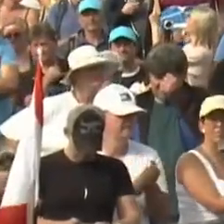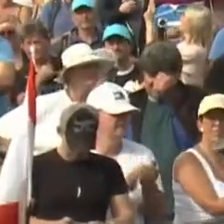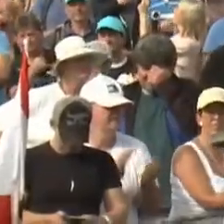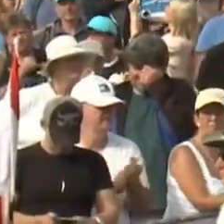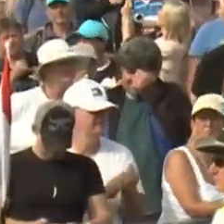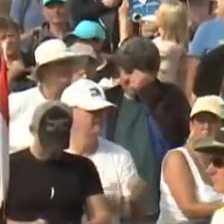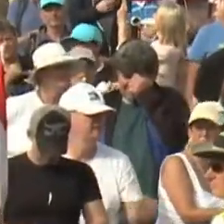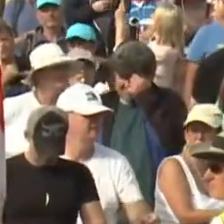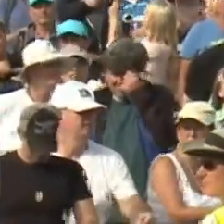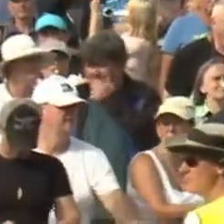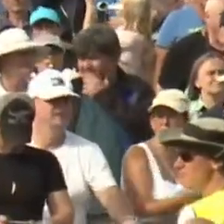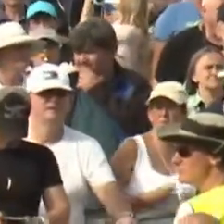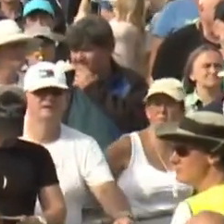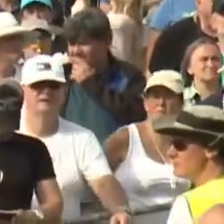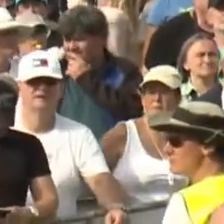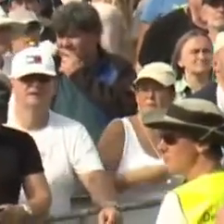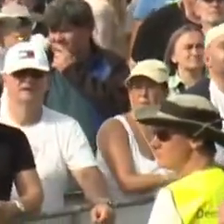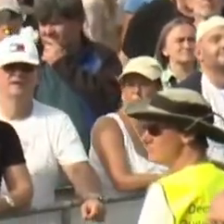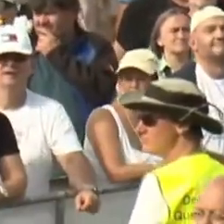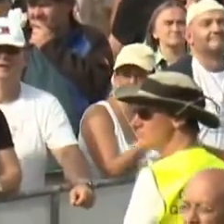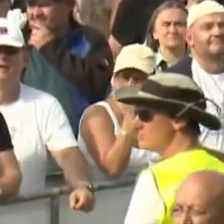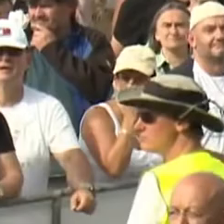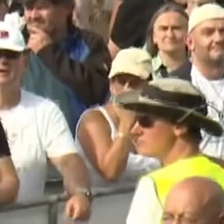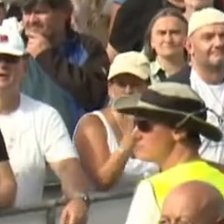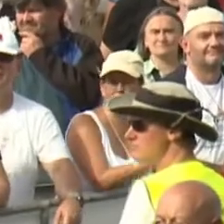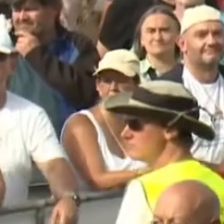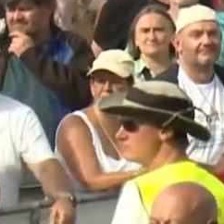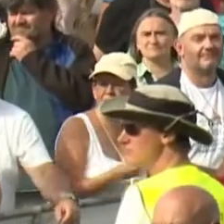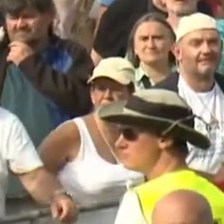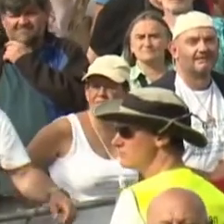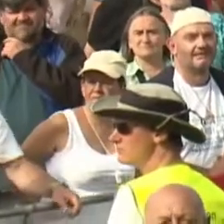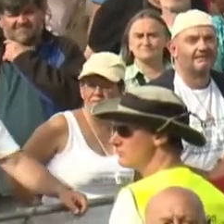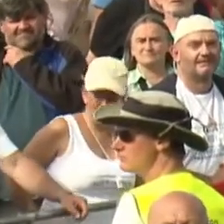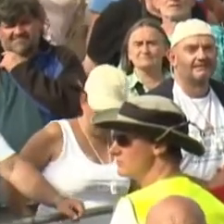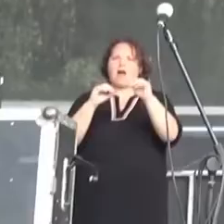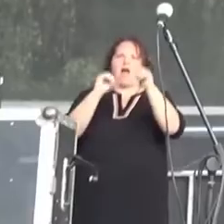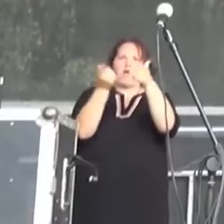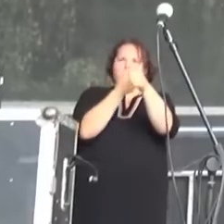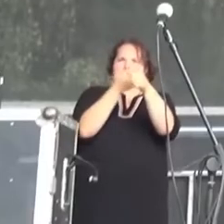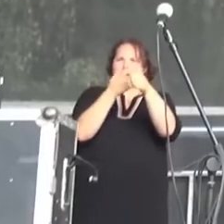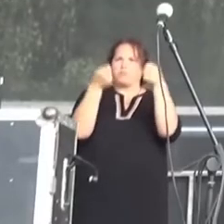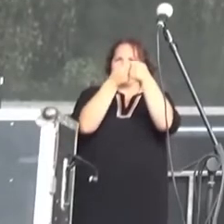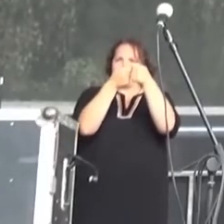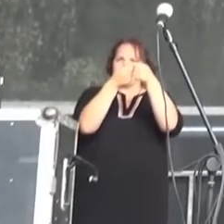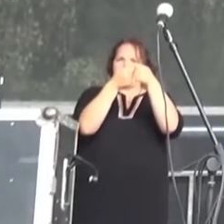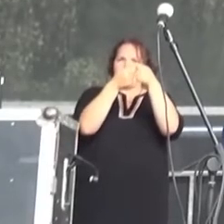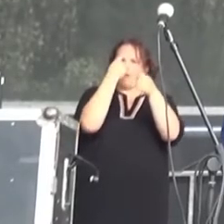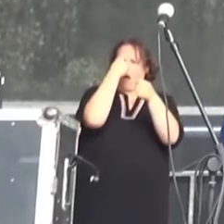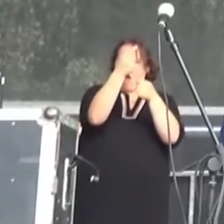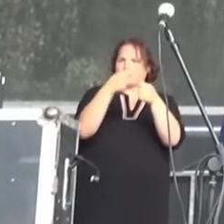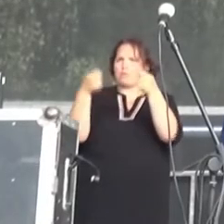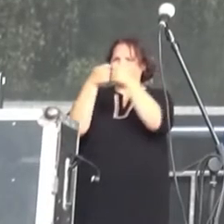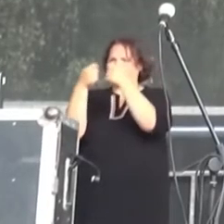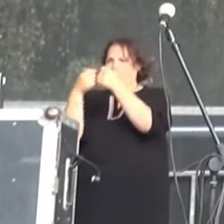Aktuell ist die verfassungsgebende Mehrheit eine Mehrheit aus Bundestag und Bundesrat. Das heißt, die